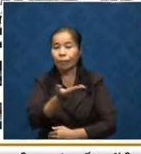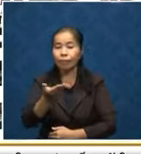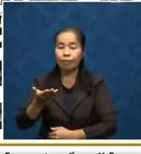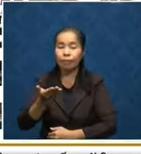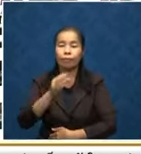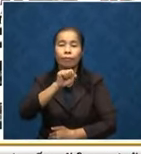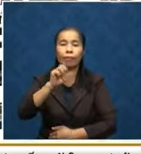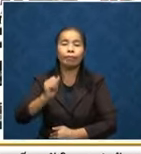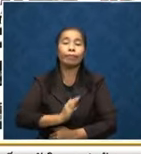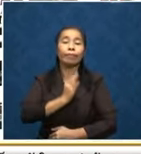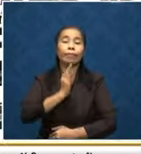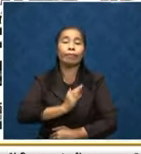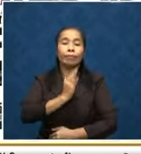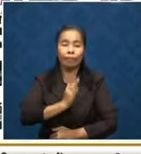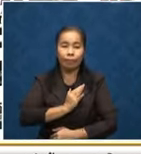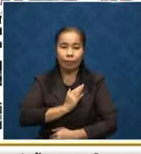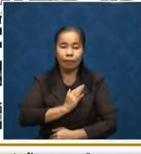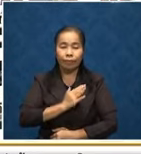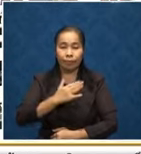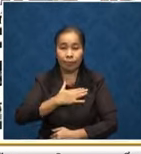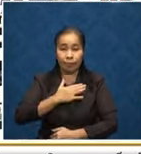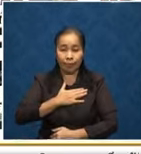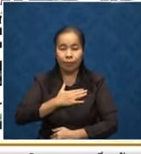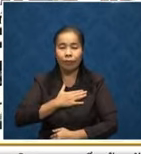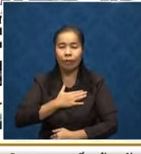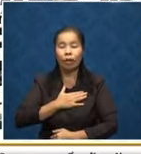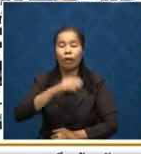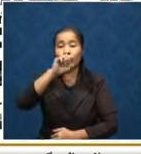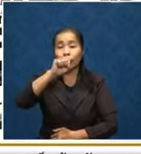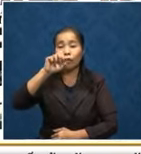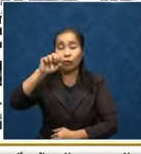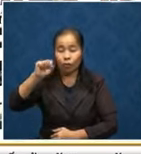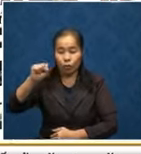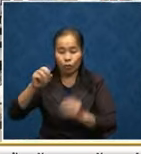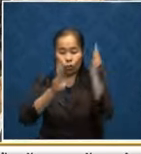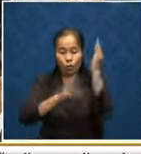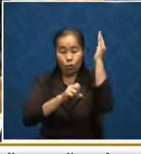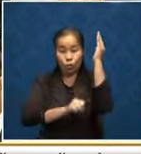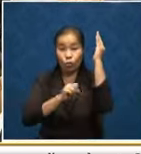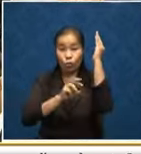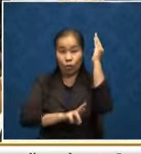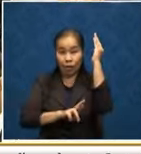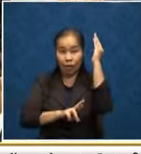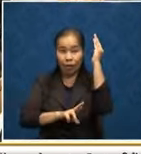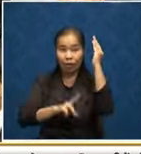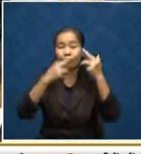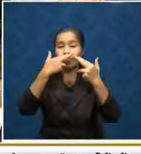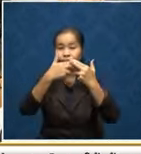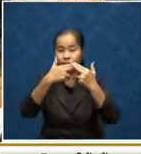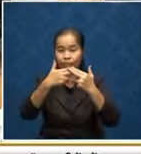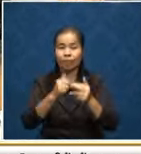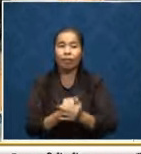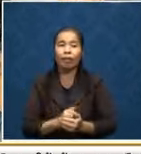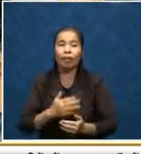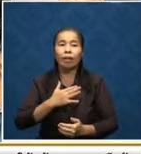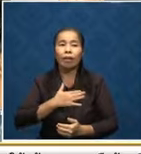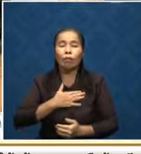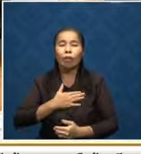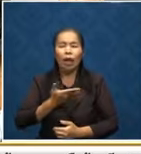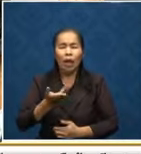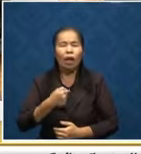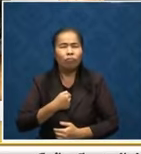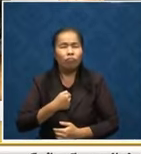งเกียรติที่เคารพรักทุกท่านนะครับปรเมศจีนารวมไทยสร้างชาติสุราษฎร์ธานีครับผมก็ขออนุญาตร่วมด้วยน